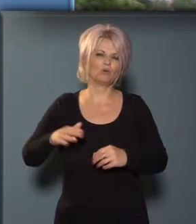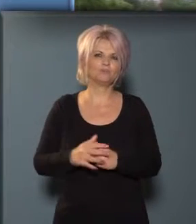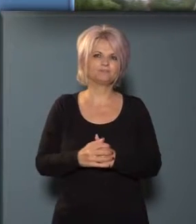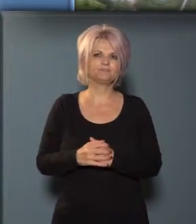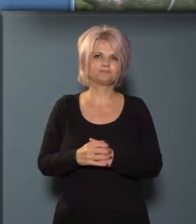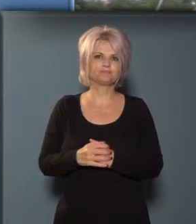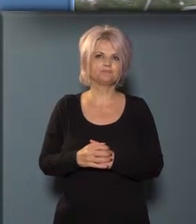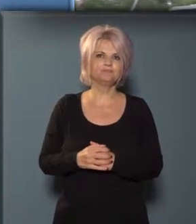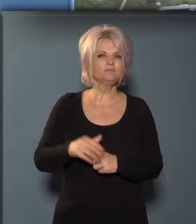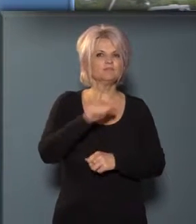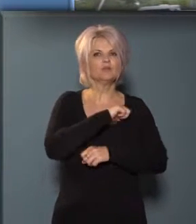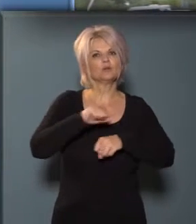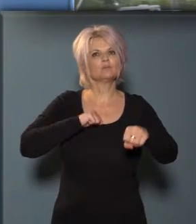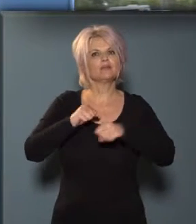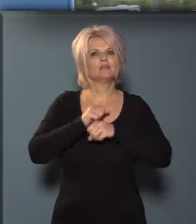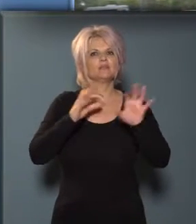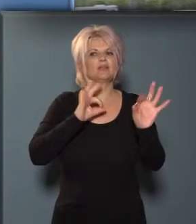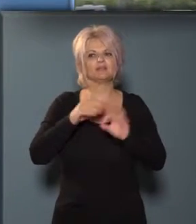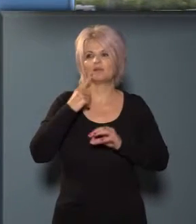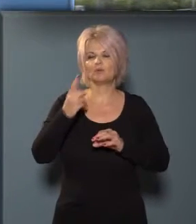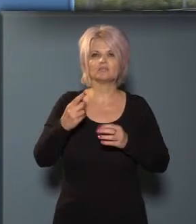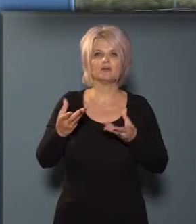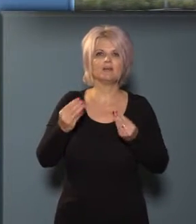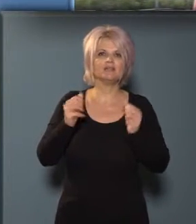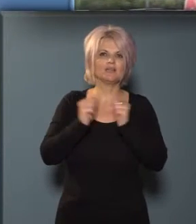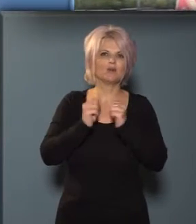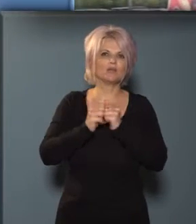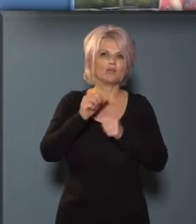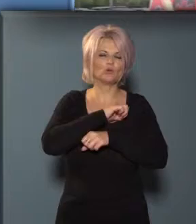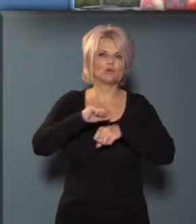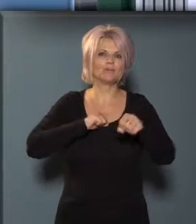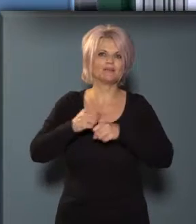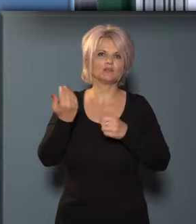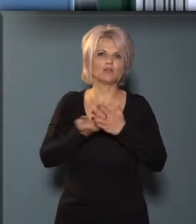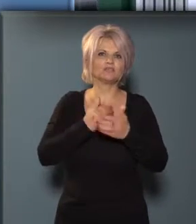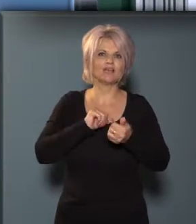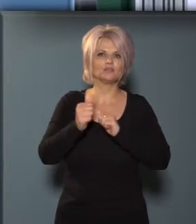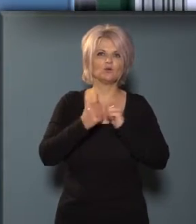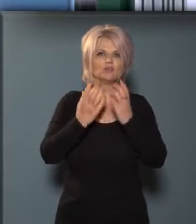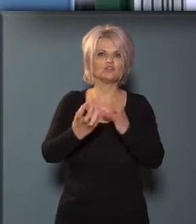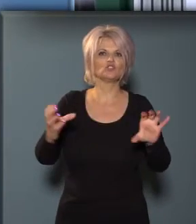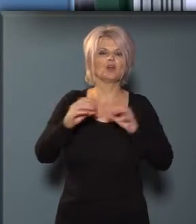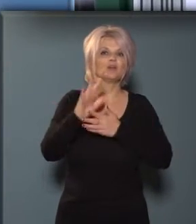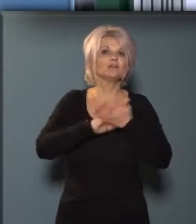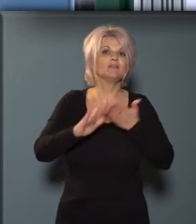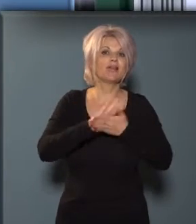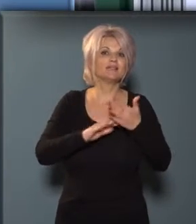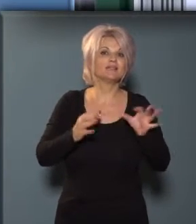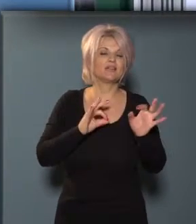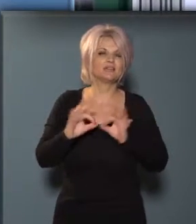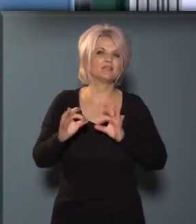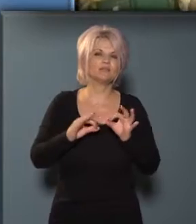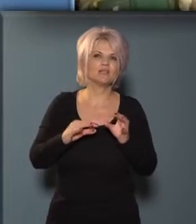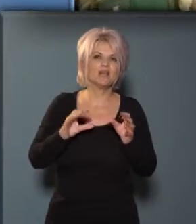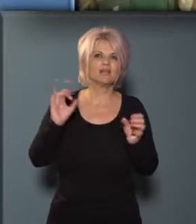az önkormányzati rendezvényeket. Milyen gyakori, hogy az önkormányzat igénybe veszi a sportcsarnokot, és milyen rendezvényekre?